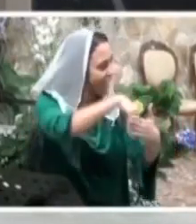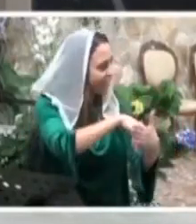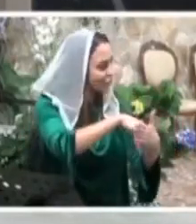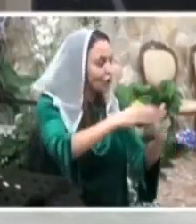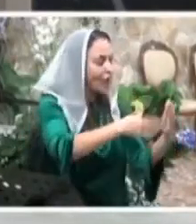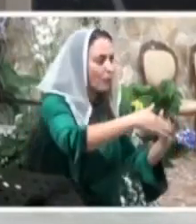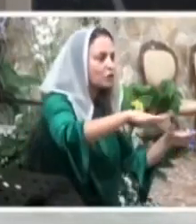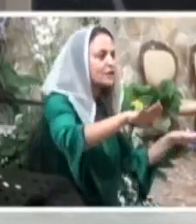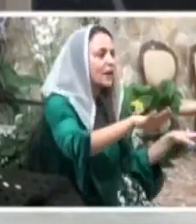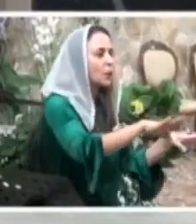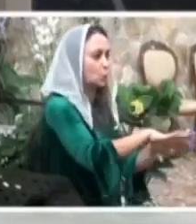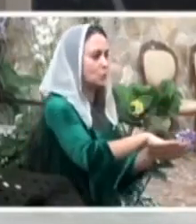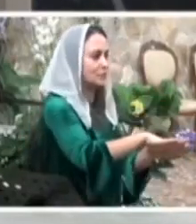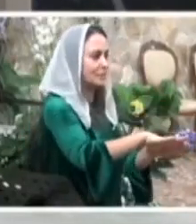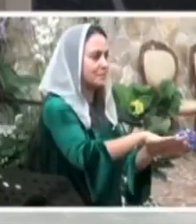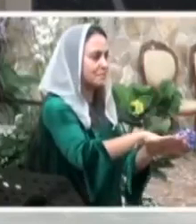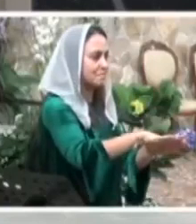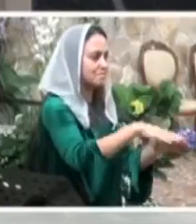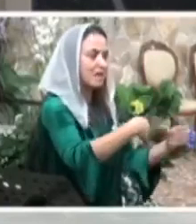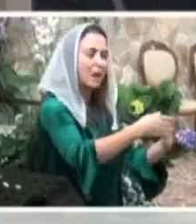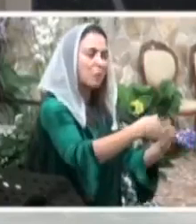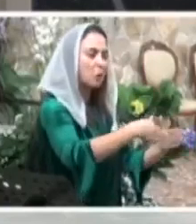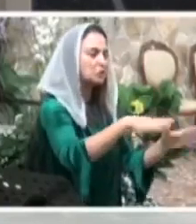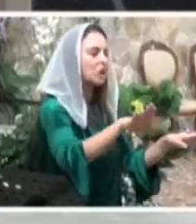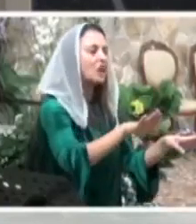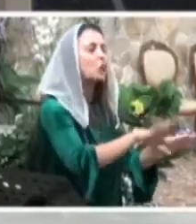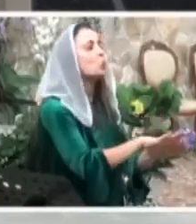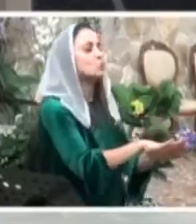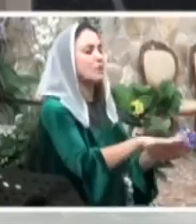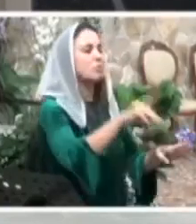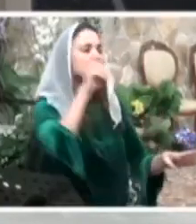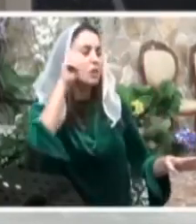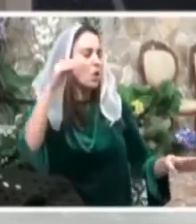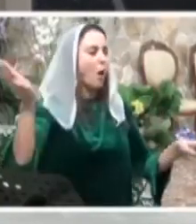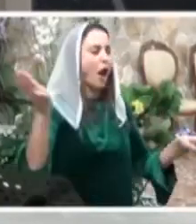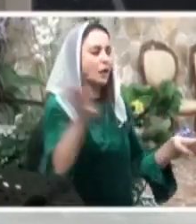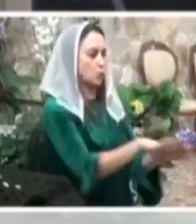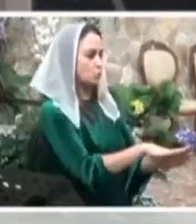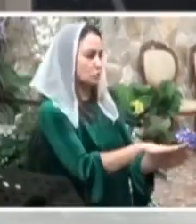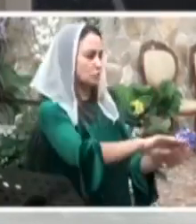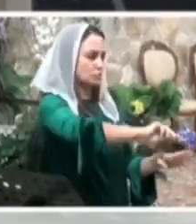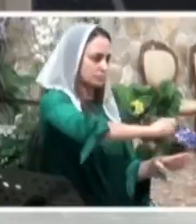E poi l'arca, la porta, è stata chiusa.